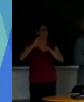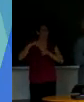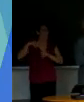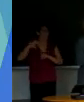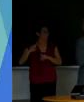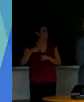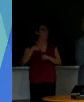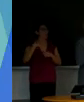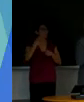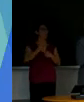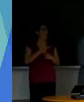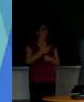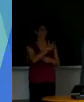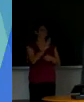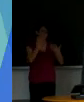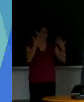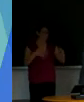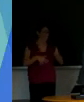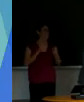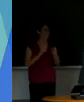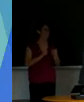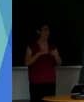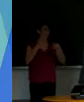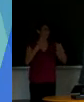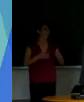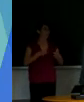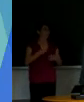magistrali oppure altro.